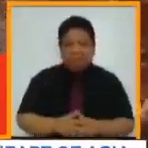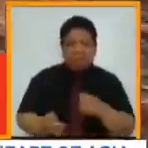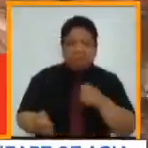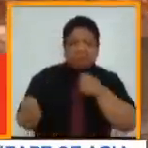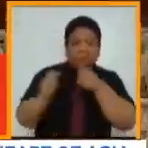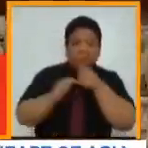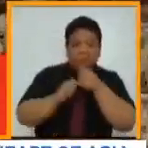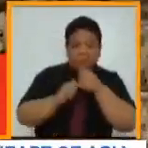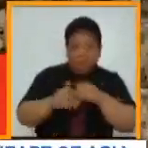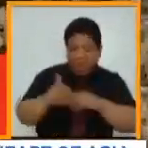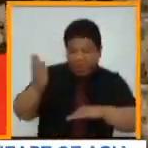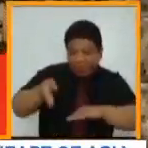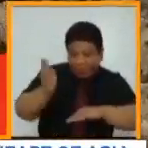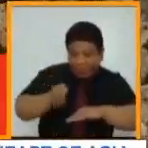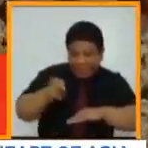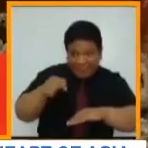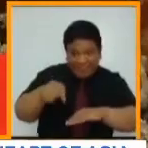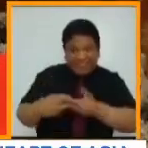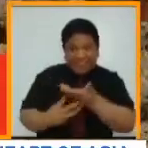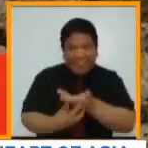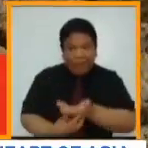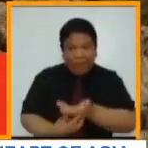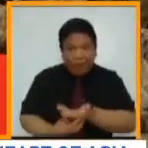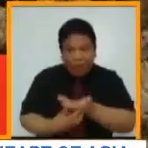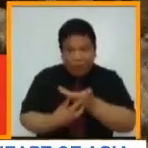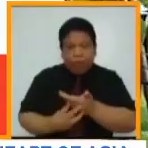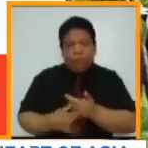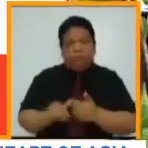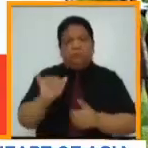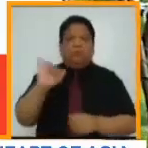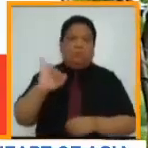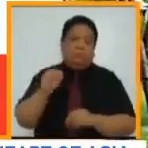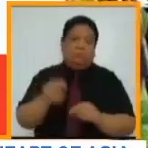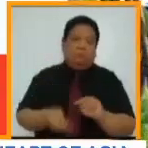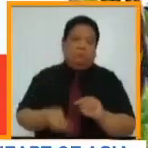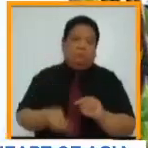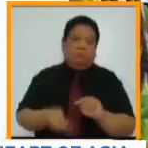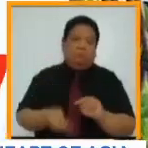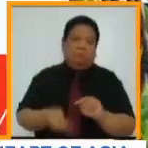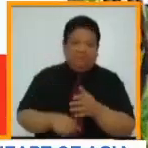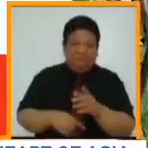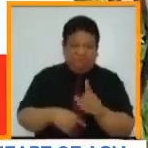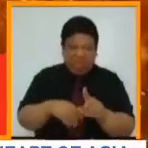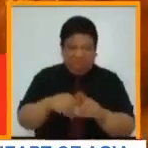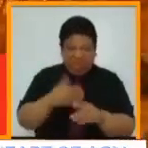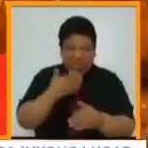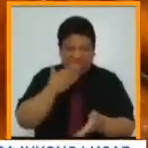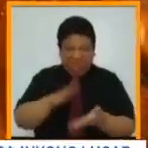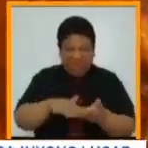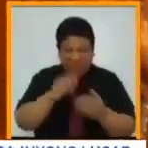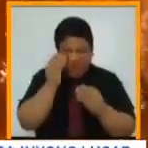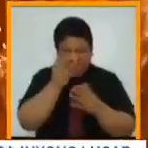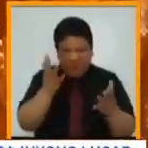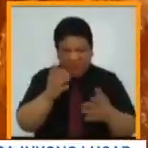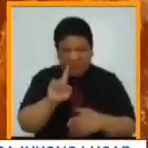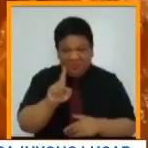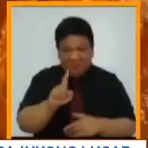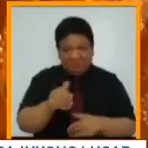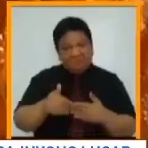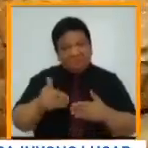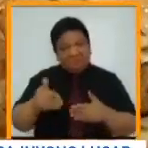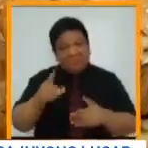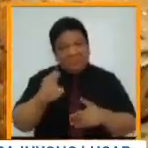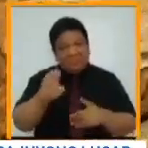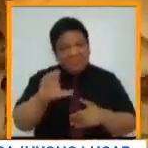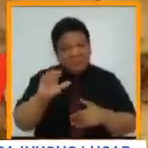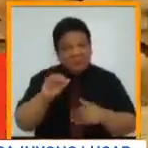kada kilo. At ang dagdag na bad news, tataas pa ho yan pagdating ng mga December 15. Ayon sa Bureau of Animal